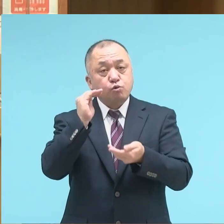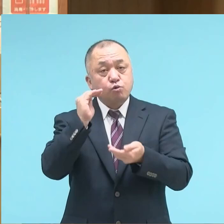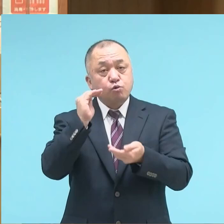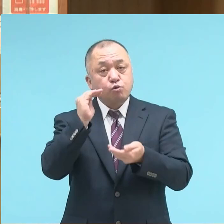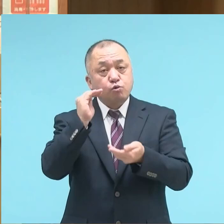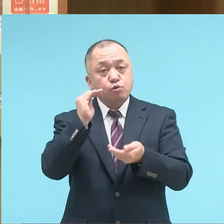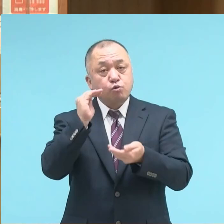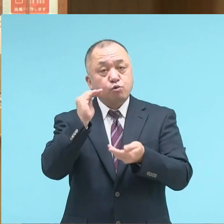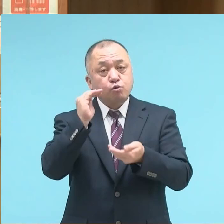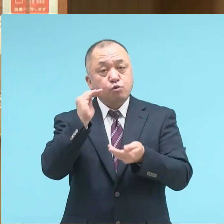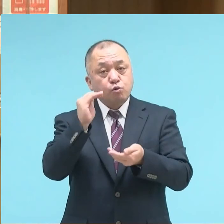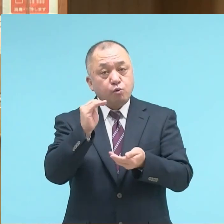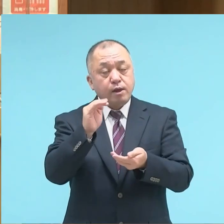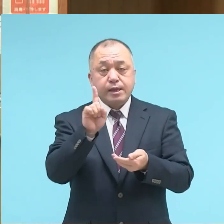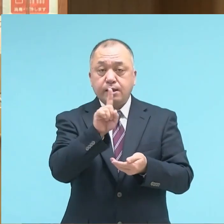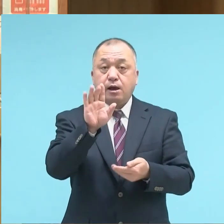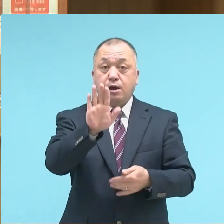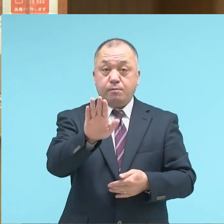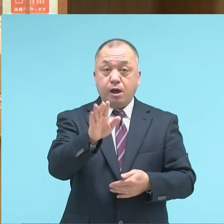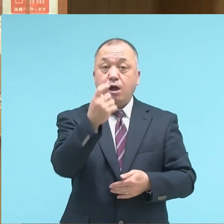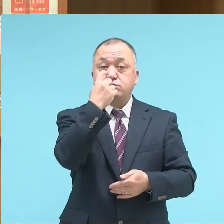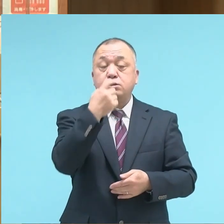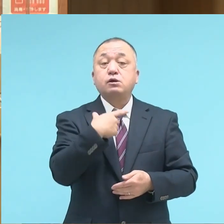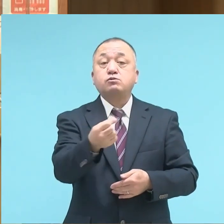ていうんでしょう、考えというのはあるのかどうか。